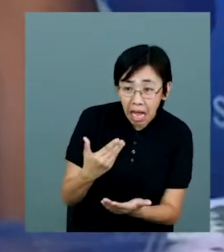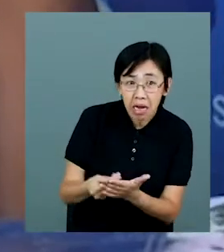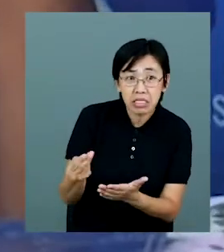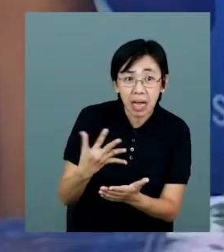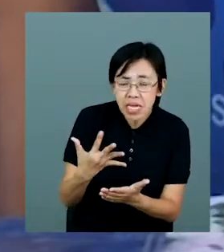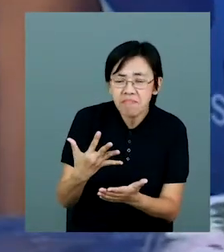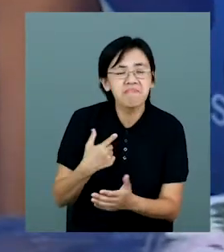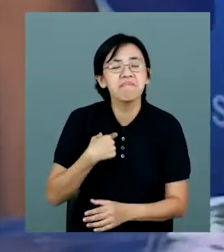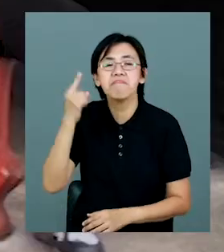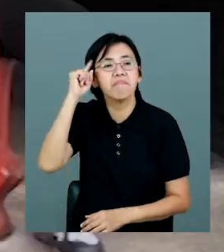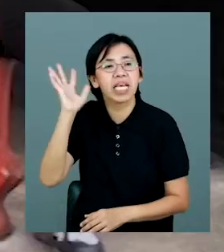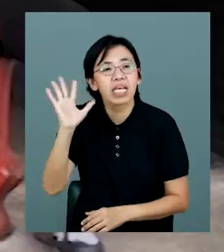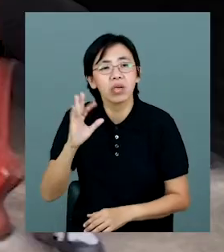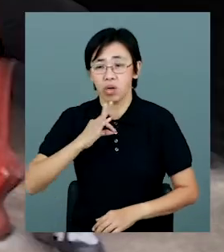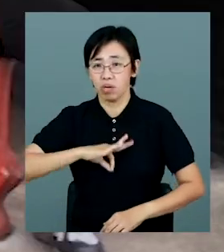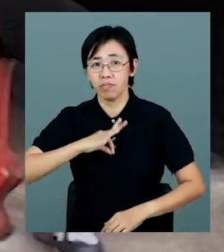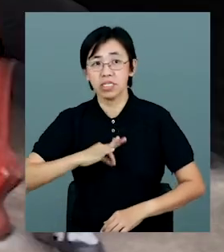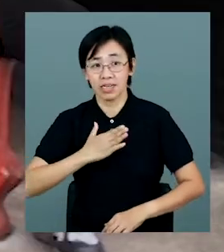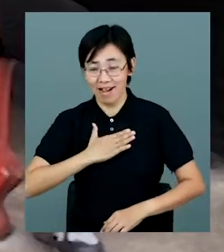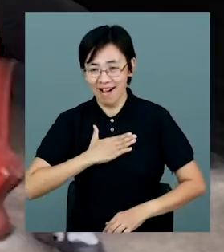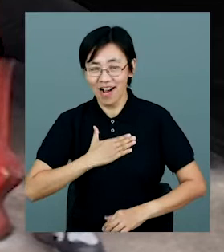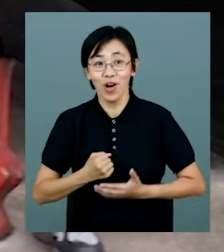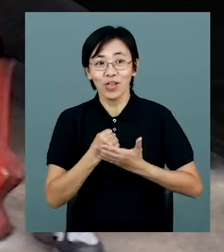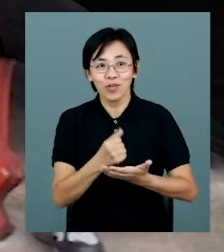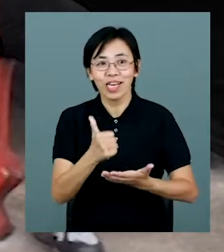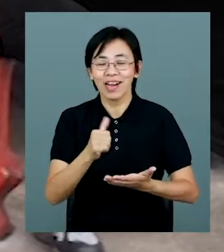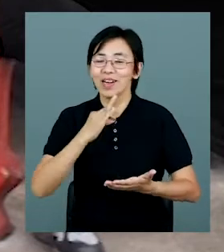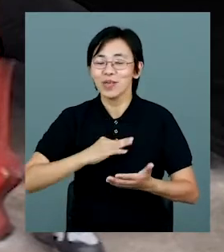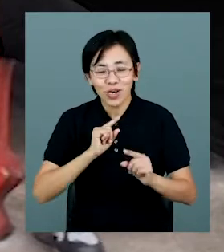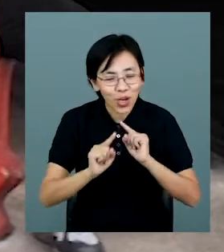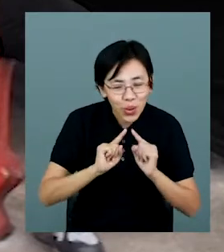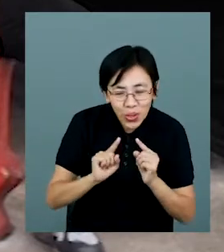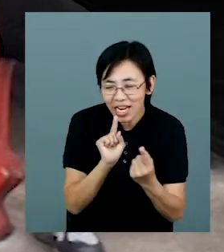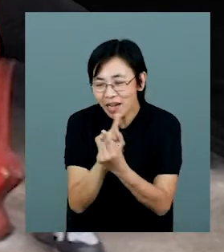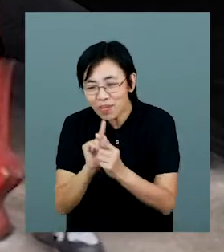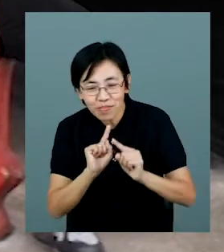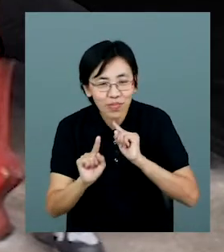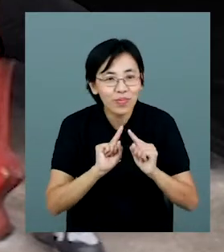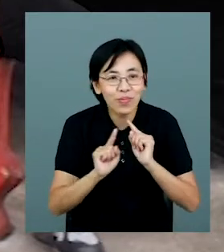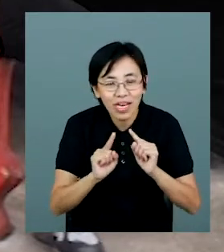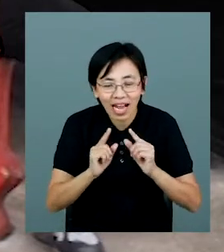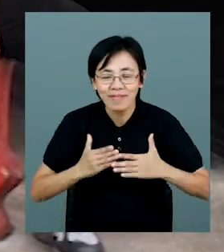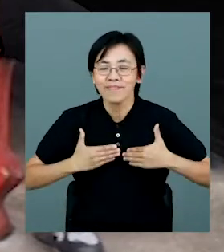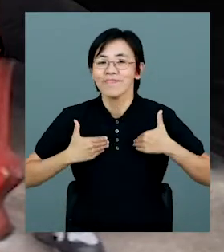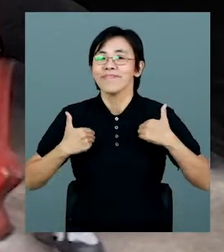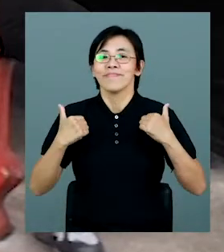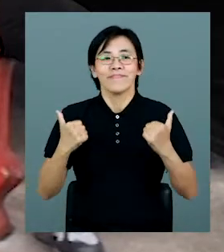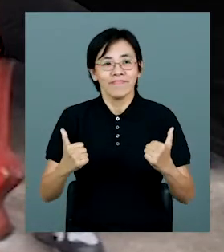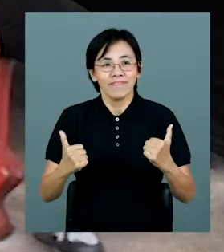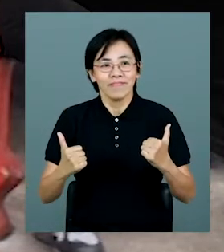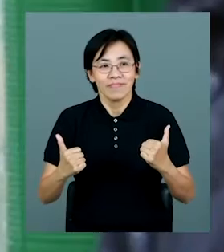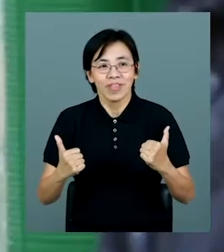าไม่ได้มาไม่ได้ไม ่ เคล็ดหรอกรู้สึกยังไงแล้วฉันช่วยได้ก็แต่ตอนนี้มาพูดกันคุยกันเนี่ยช่วยกันก็ฉันสบายใจเ